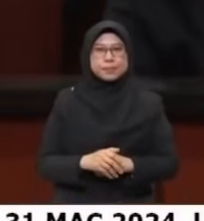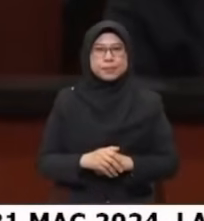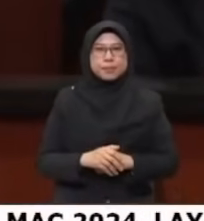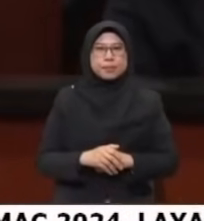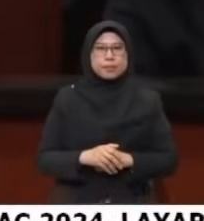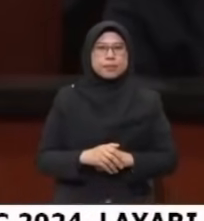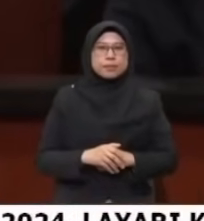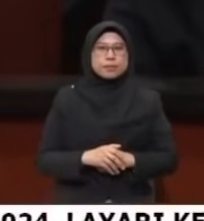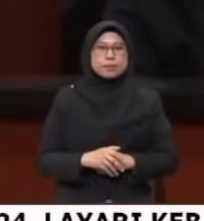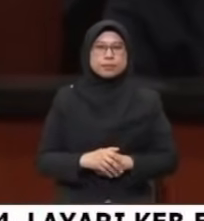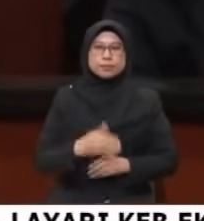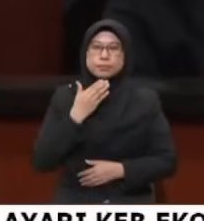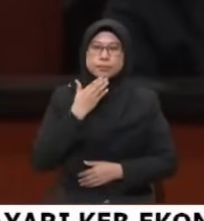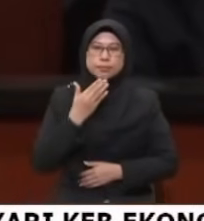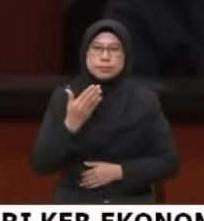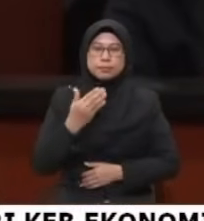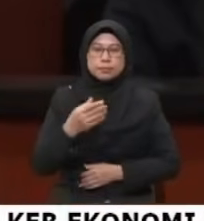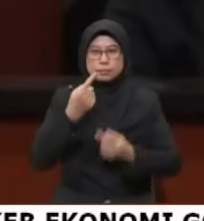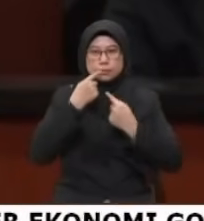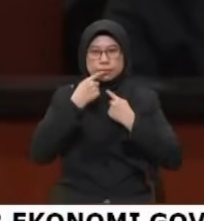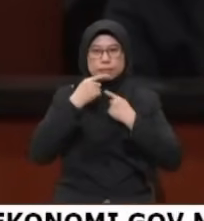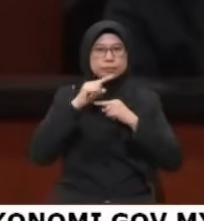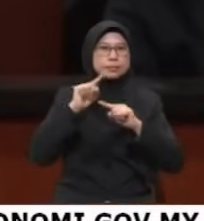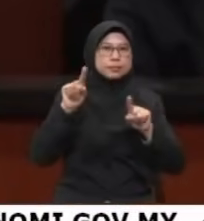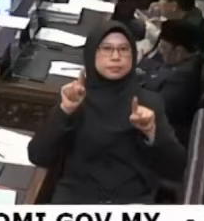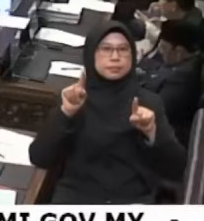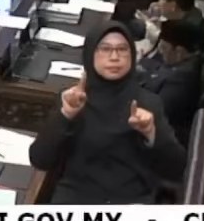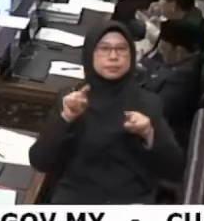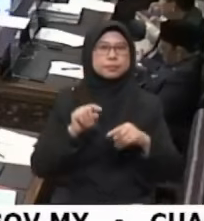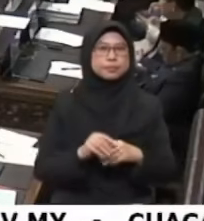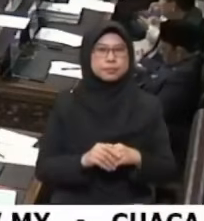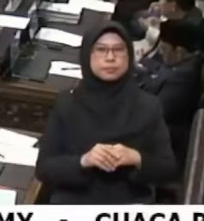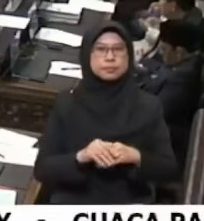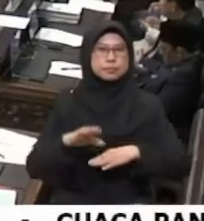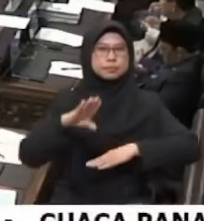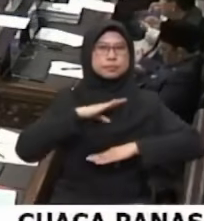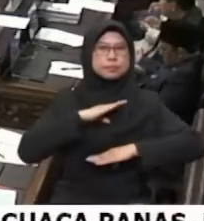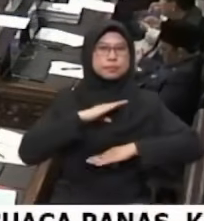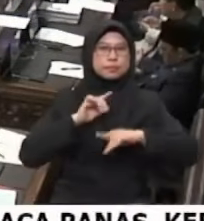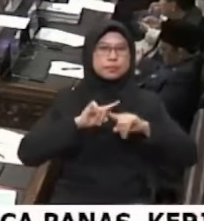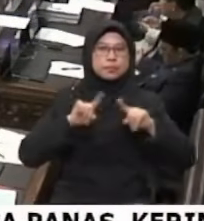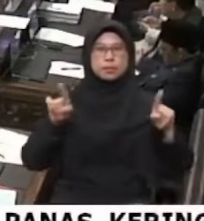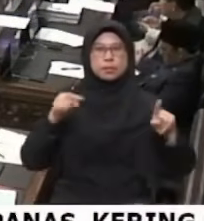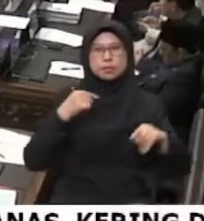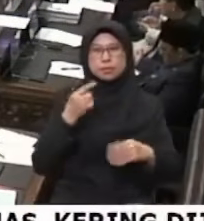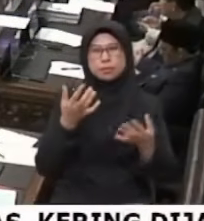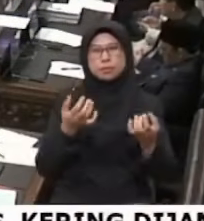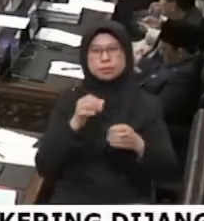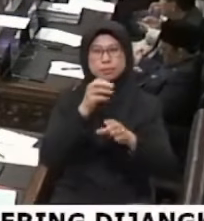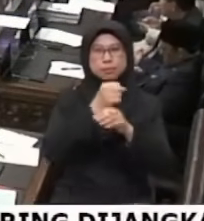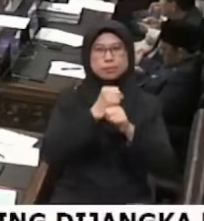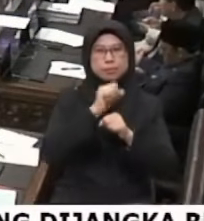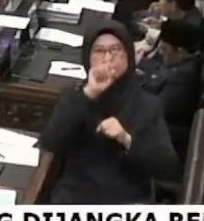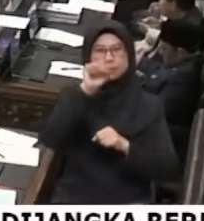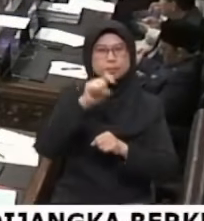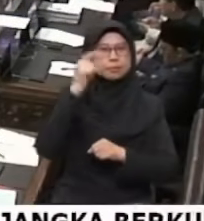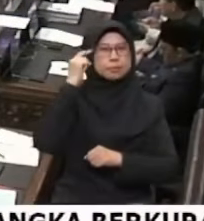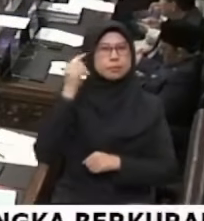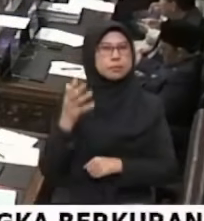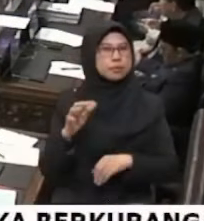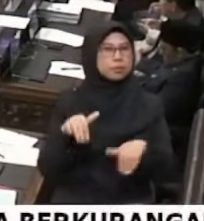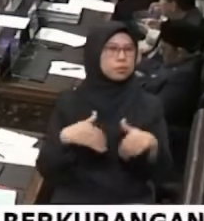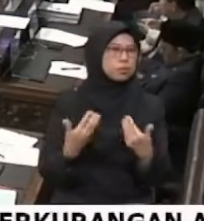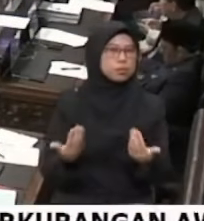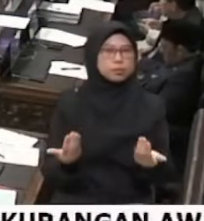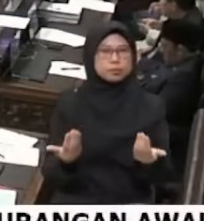ybt Terima kasih atas jawapan yang cukup memuaskan namun begitu Saya ingin mendapatkan pandangan Sejauh